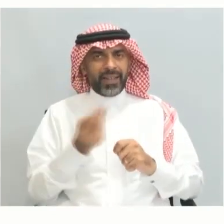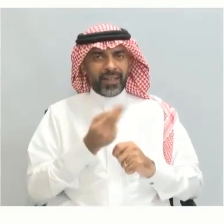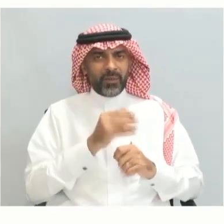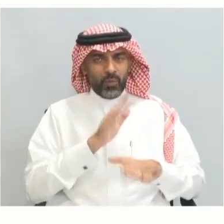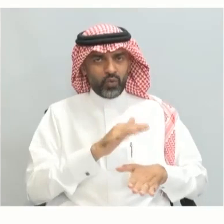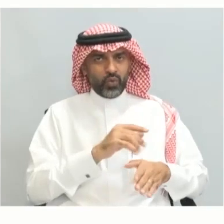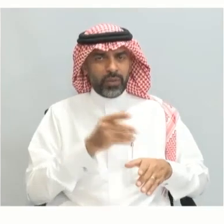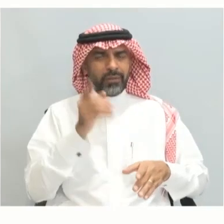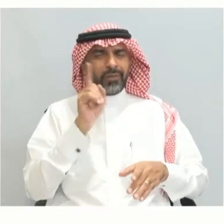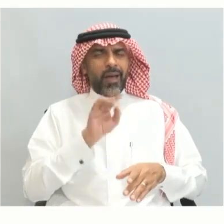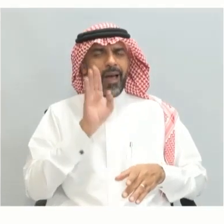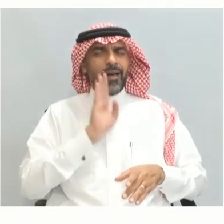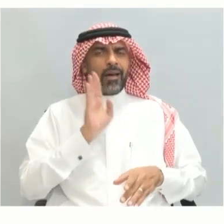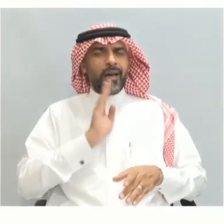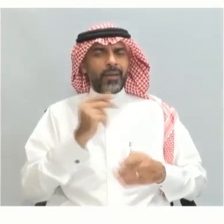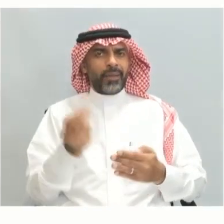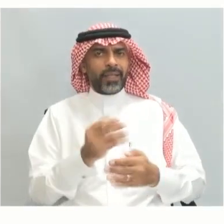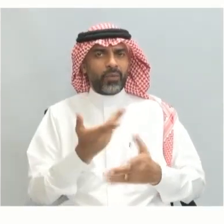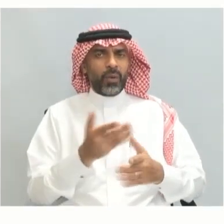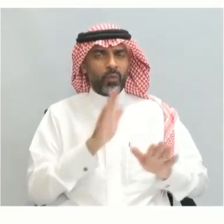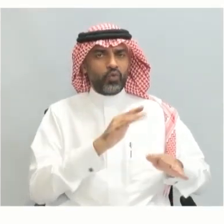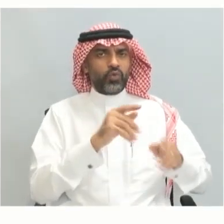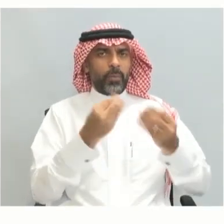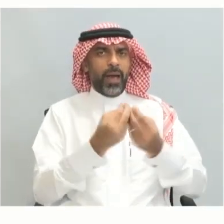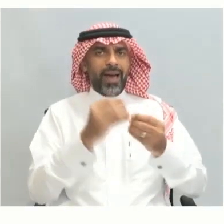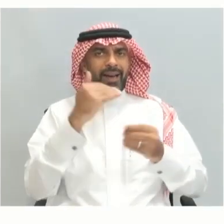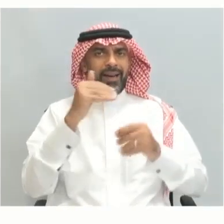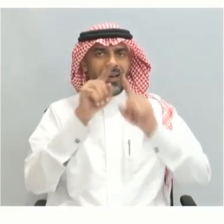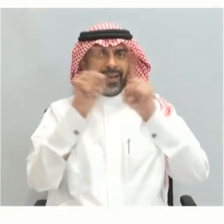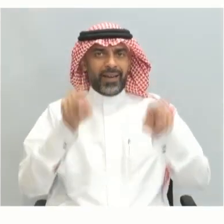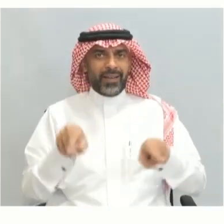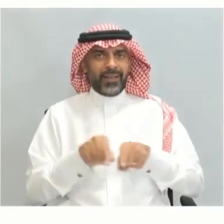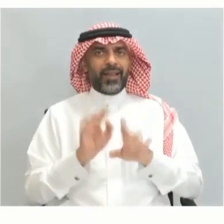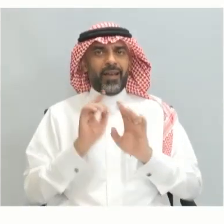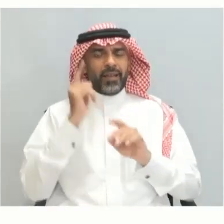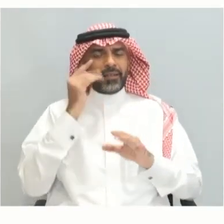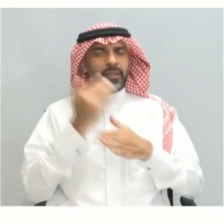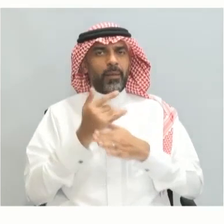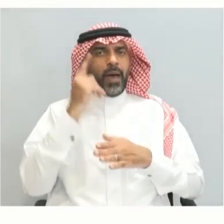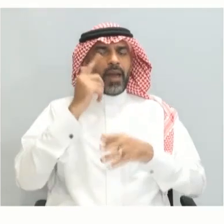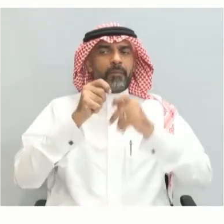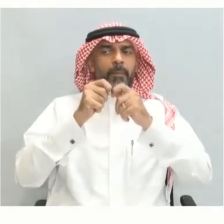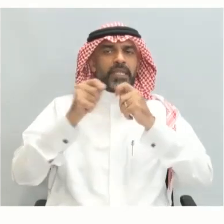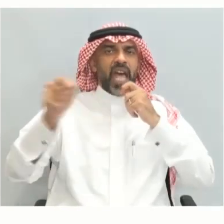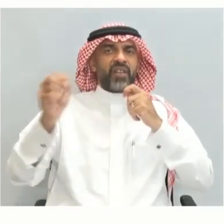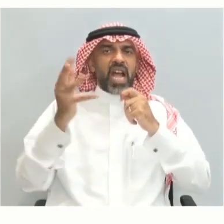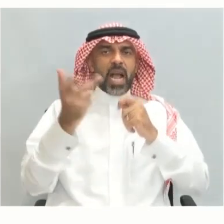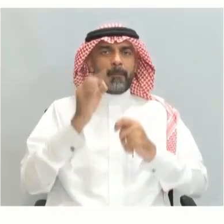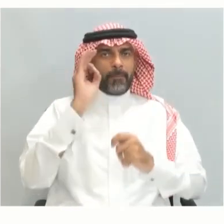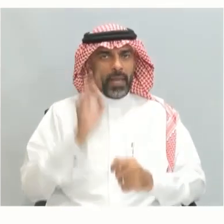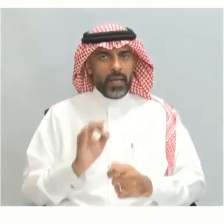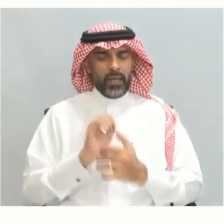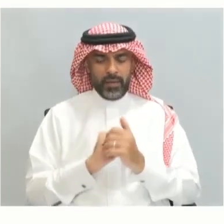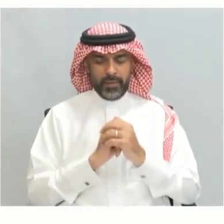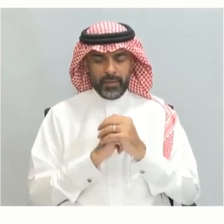موجود دائما في الخرائط لكي نستطيع ابنائي وبنات الطلاب ان نمثله او نمثل هذا المقياس او هذا